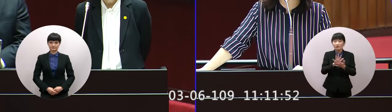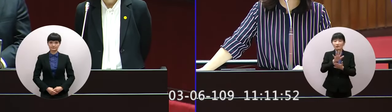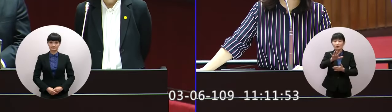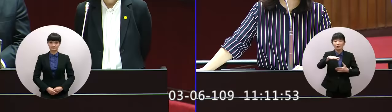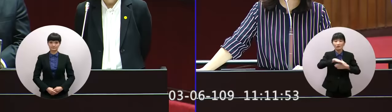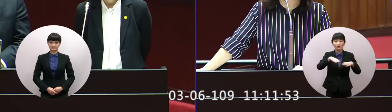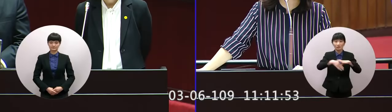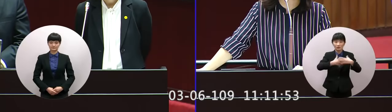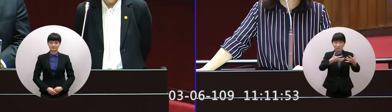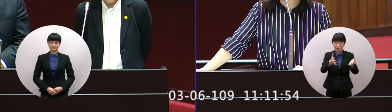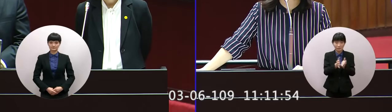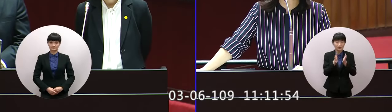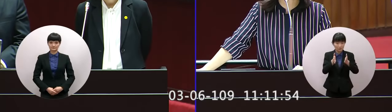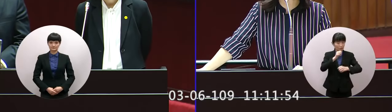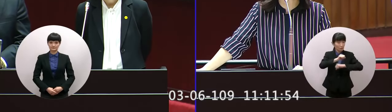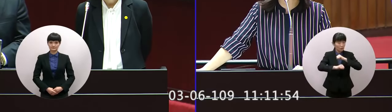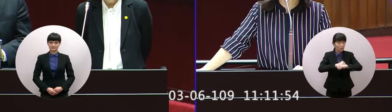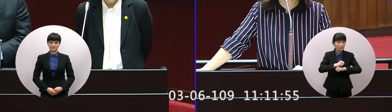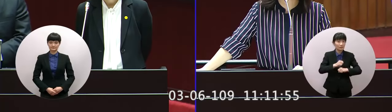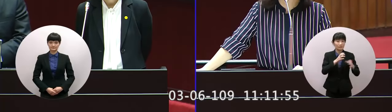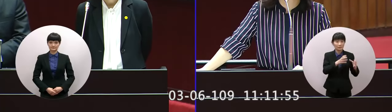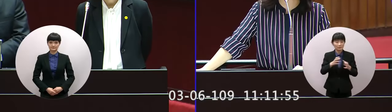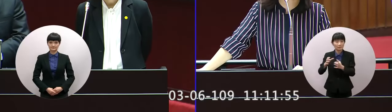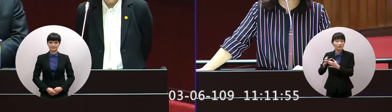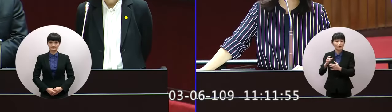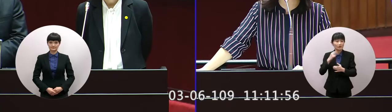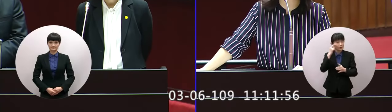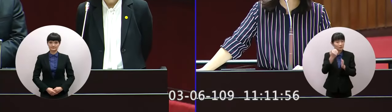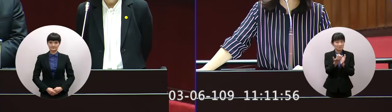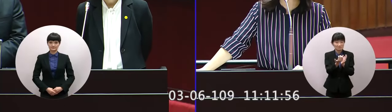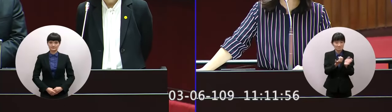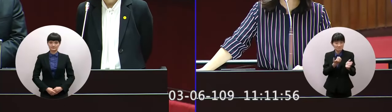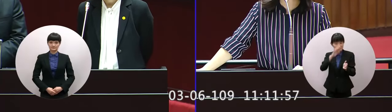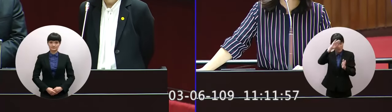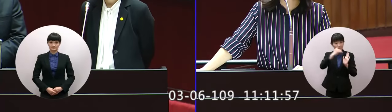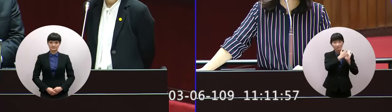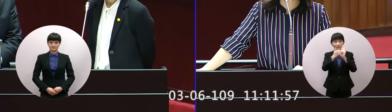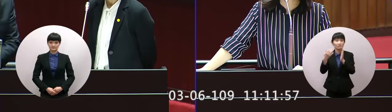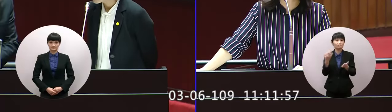部认为在文化活动上我们是不是部署得太慢？